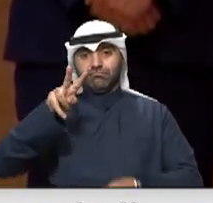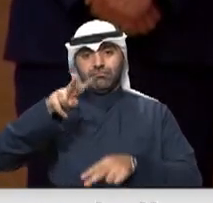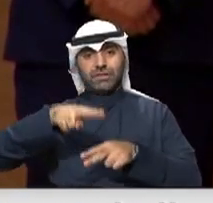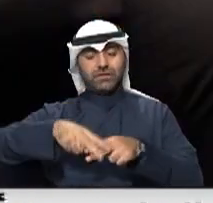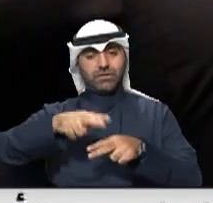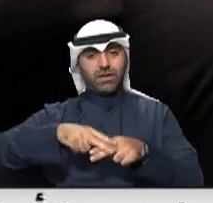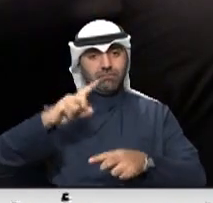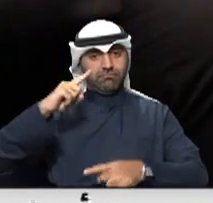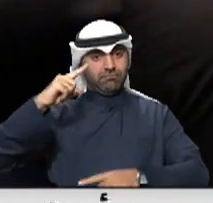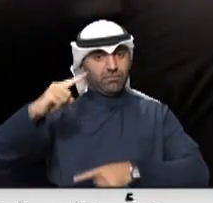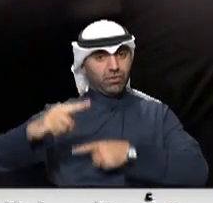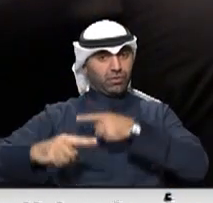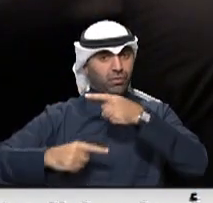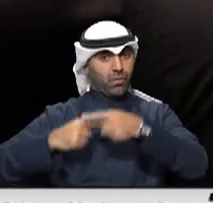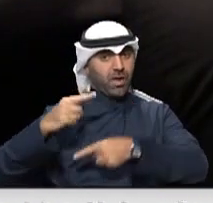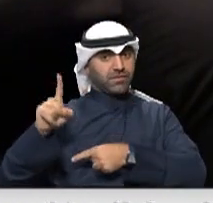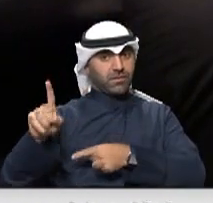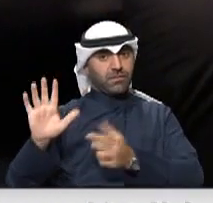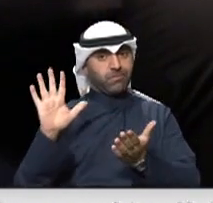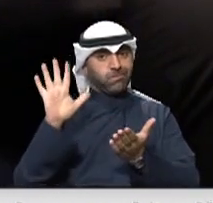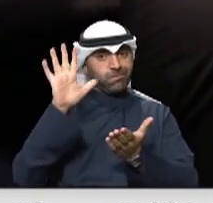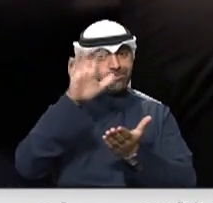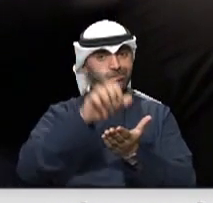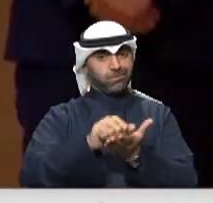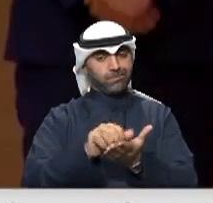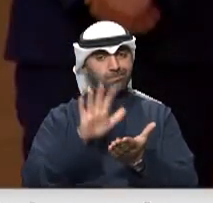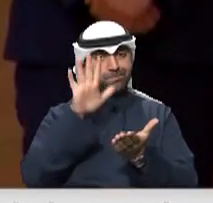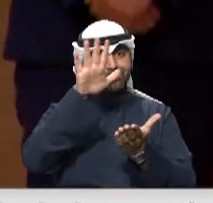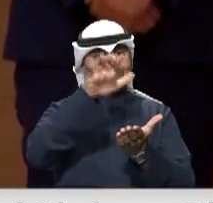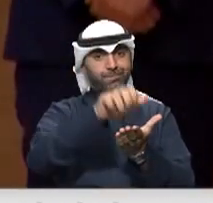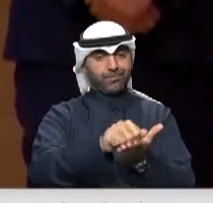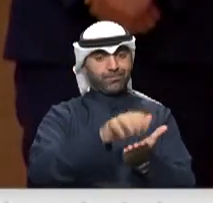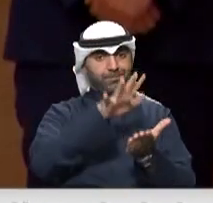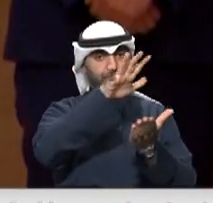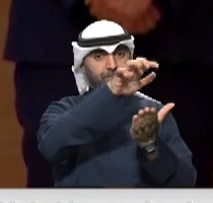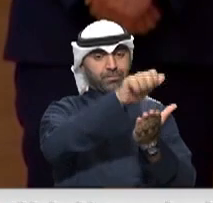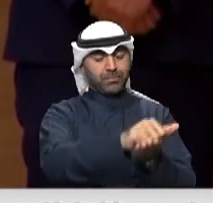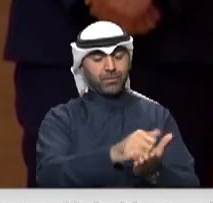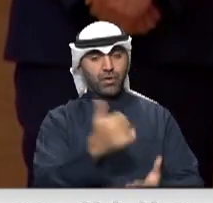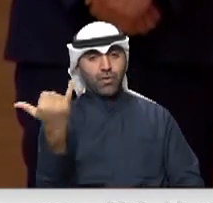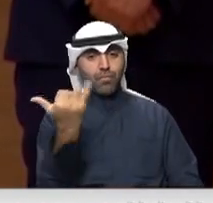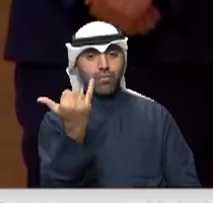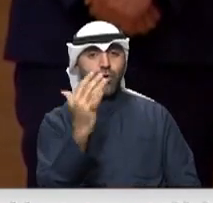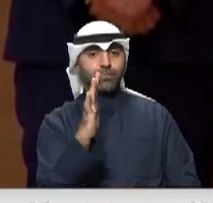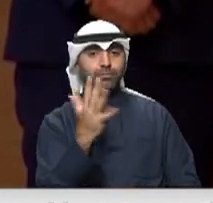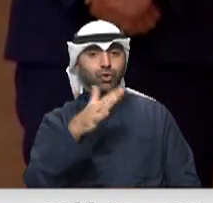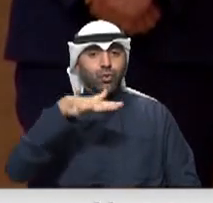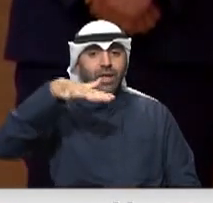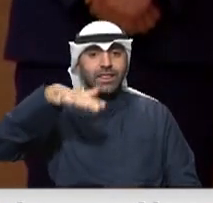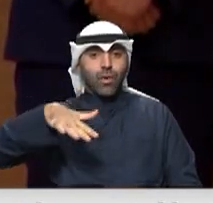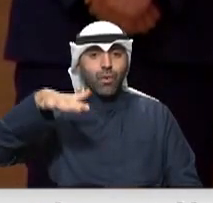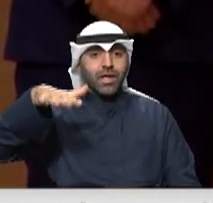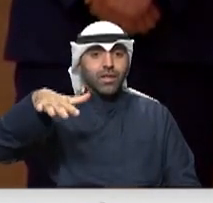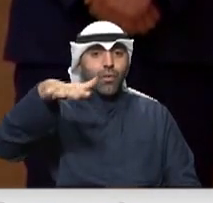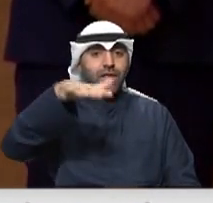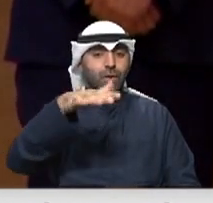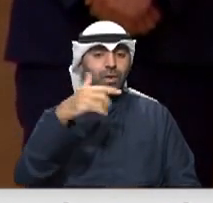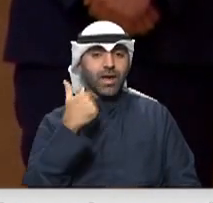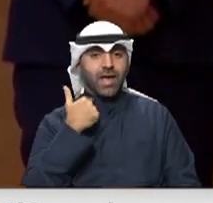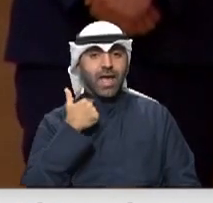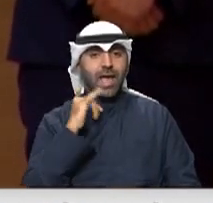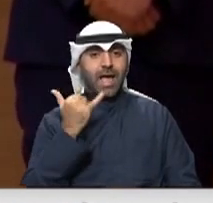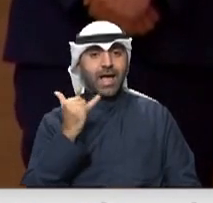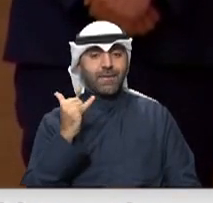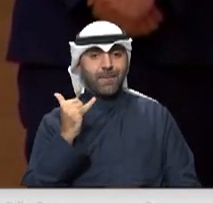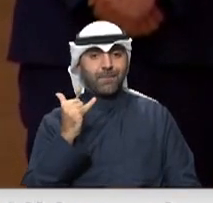ونقارنها حتى مع الاستعمار نتاع الجزائر، لأن استعمار استيطاني أيضا. والشيء اللي راه تعيشه